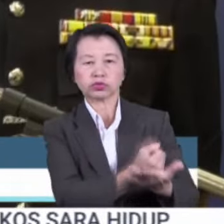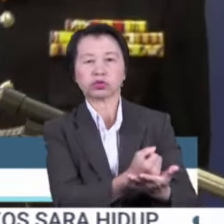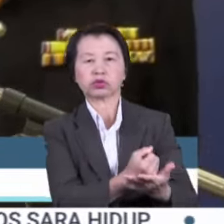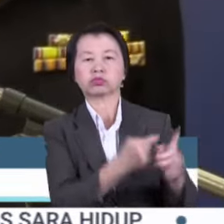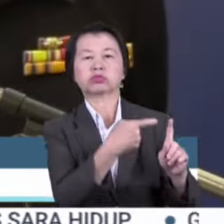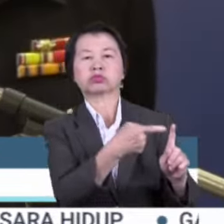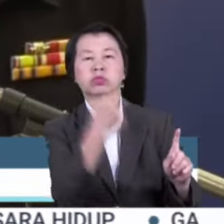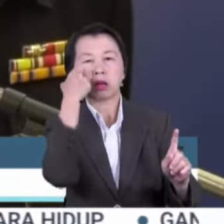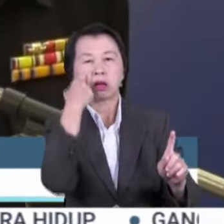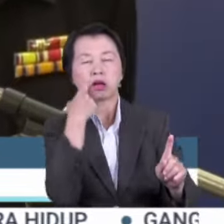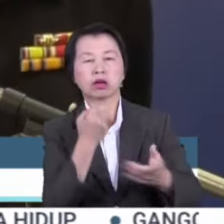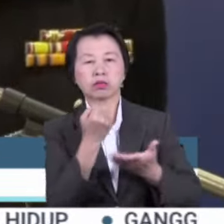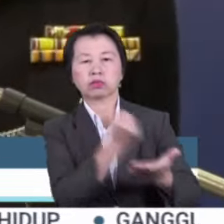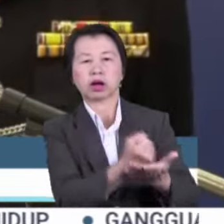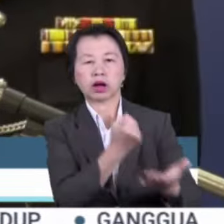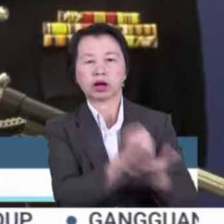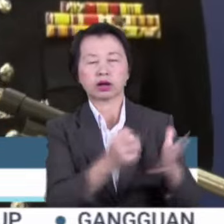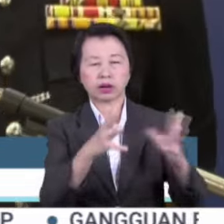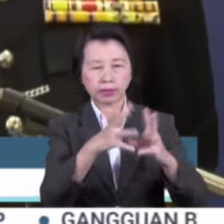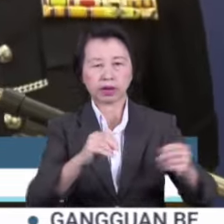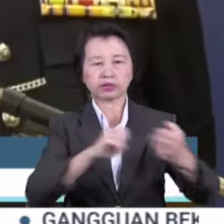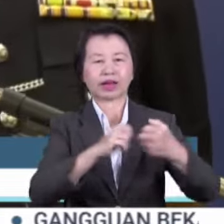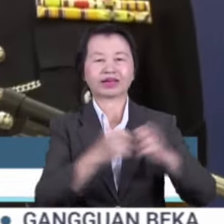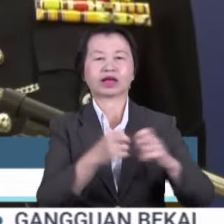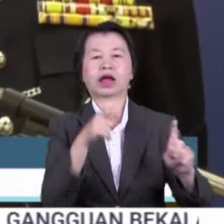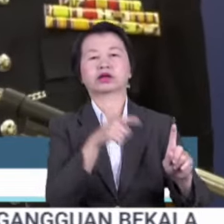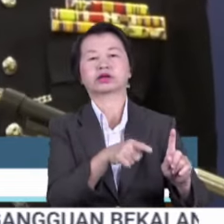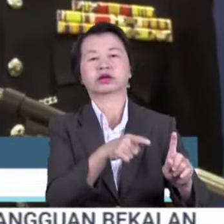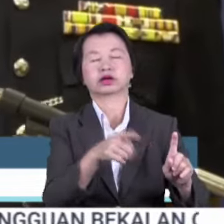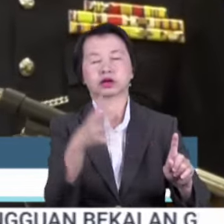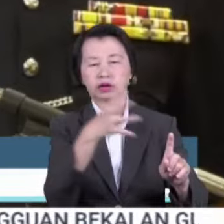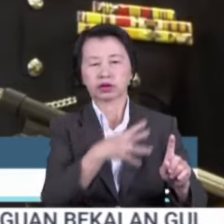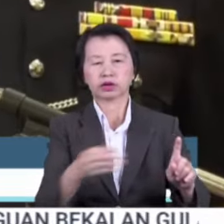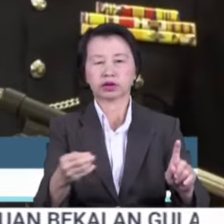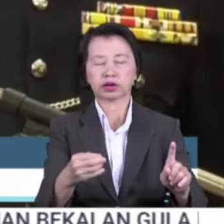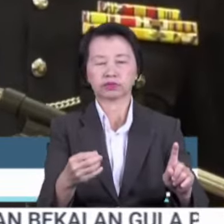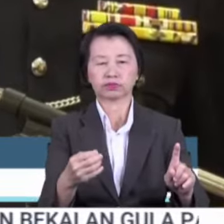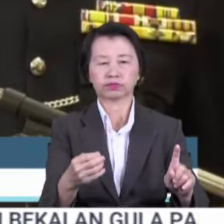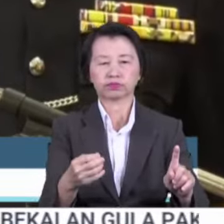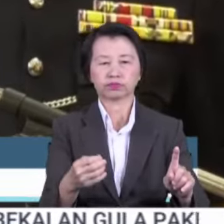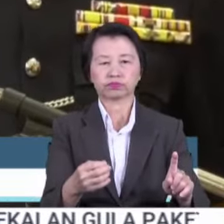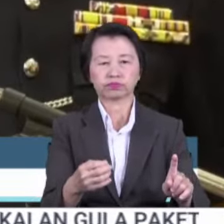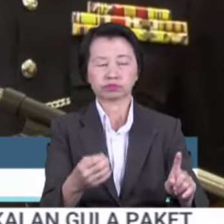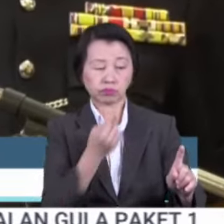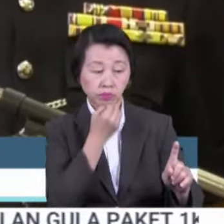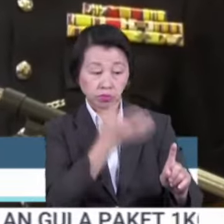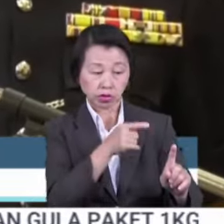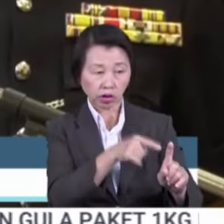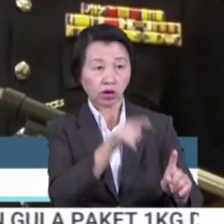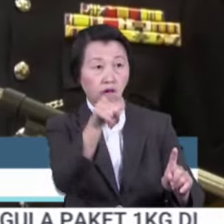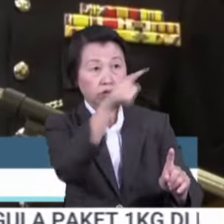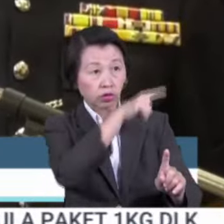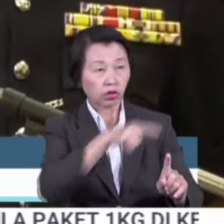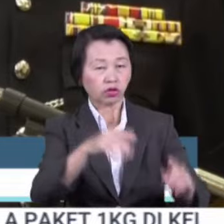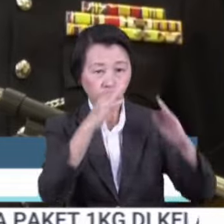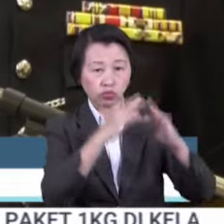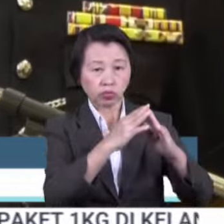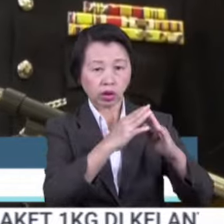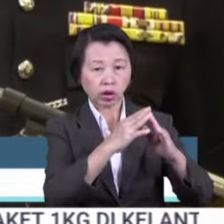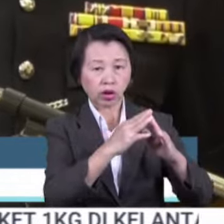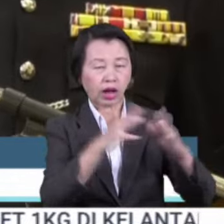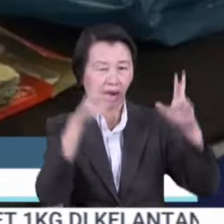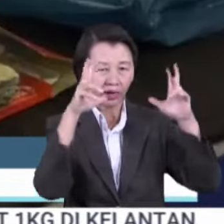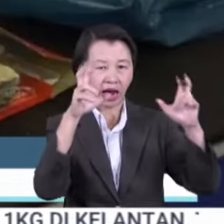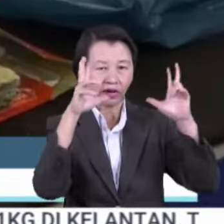untuk menyelesaikan masalah di ruangan ini dan di rumahnya pula dirilis rumahnya ini